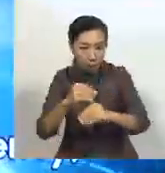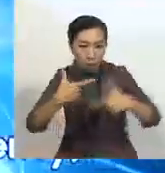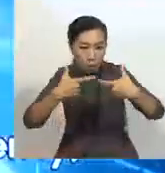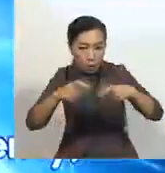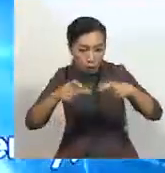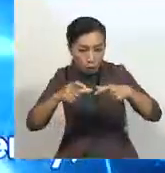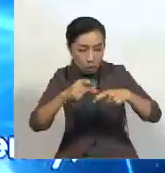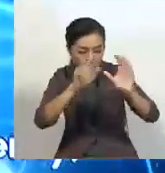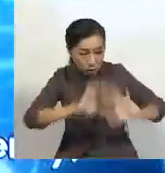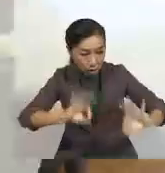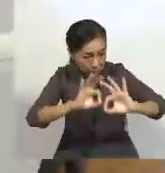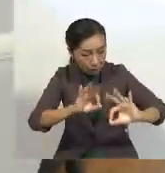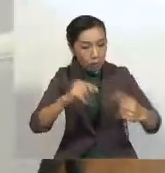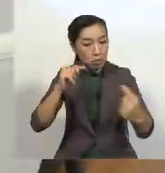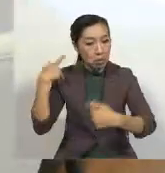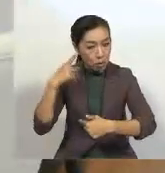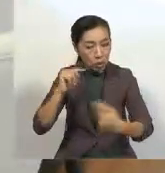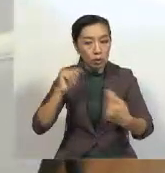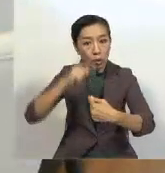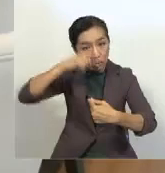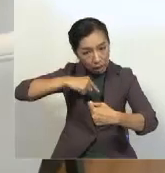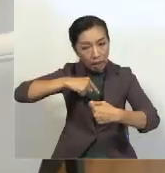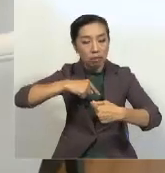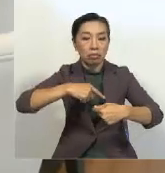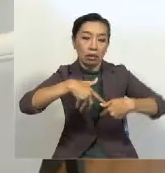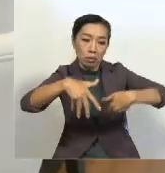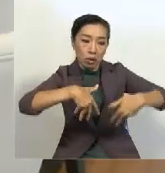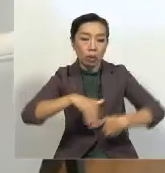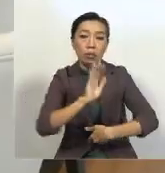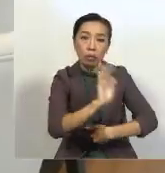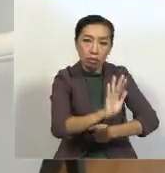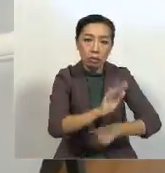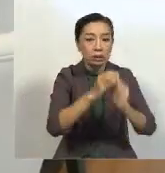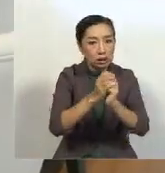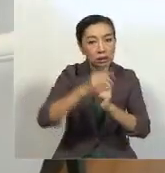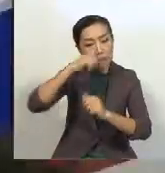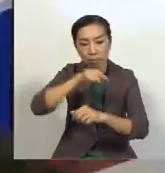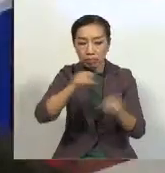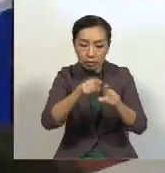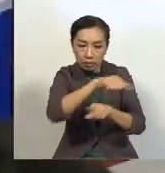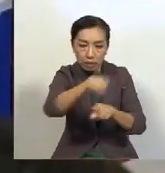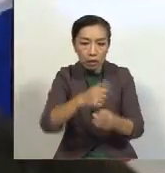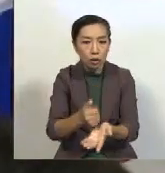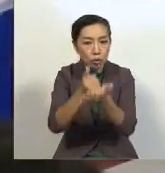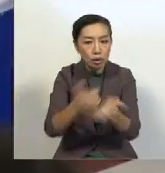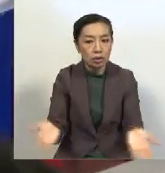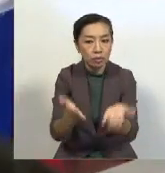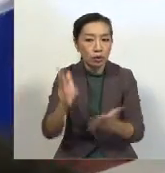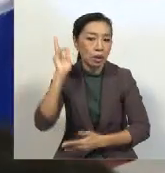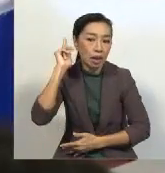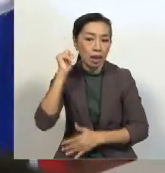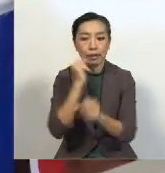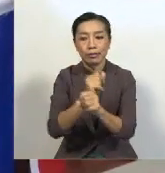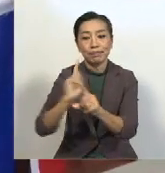ชน์ต่อประชาชนของทั้งสองประเทศรวมถึงการให้ความช่วยเหลือระหว่างกันในการดำเนินงานและกิจกรรมต่างๆของสื่อสารมวลช